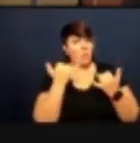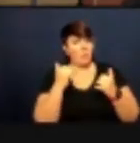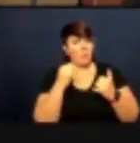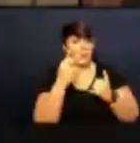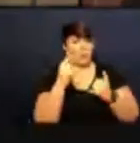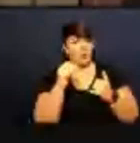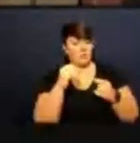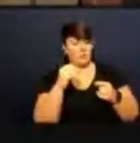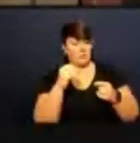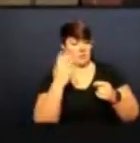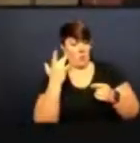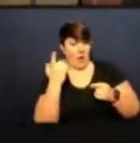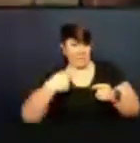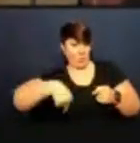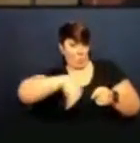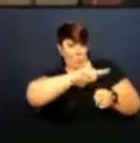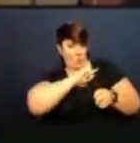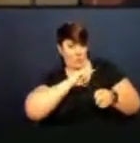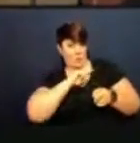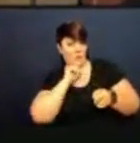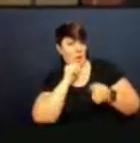tumeweza